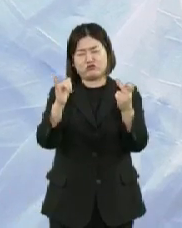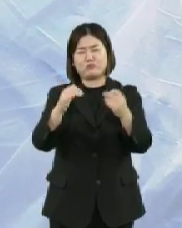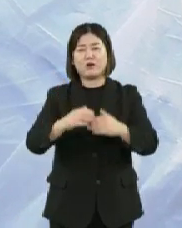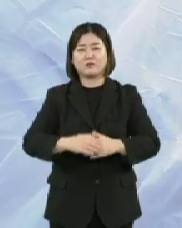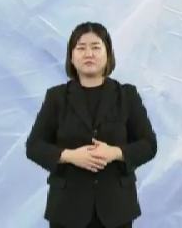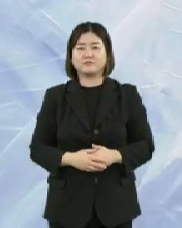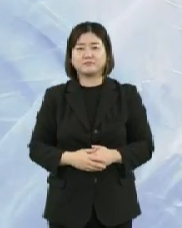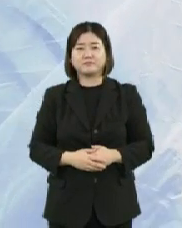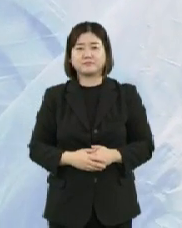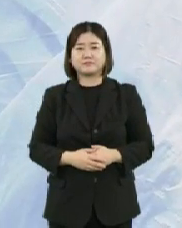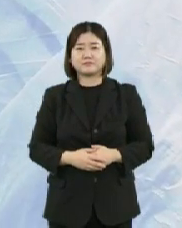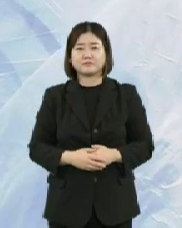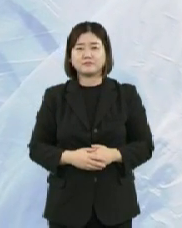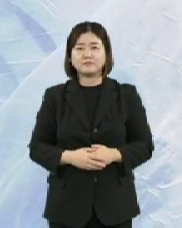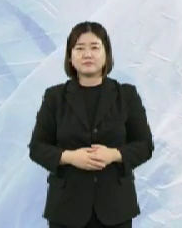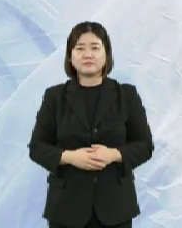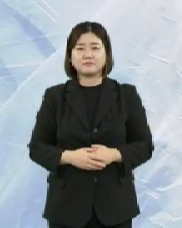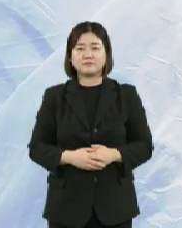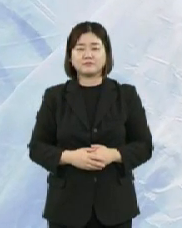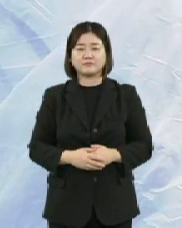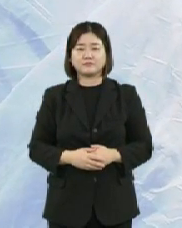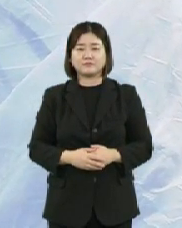12명이 됐습니다